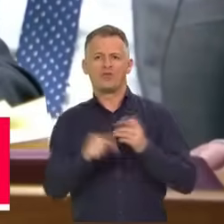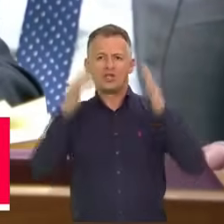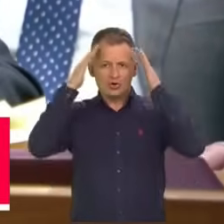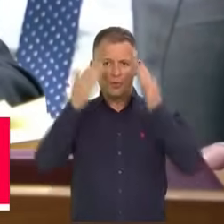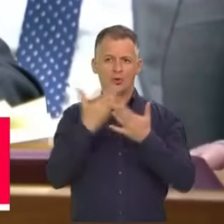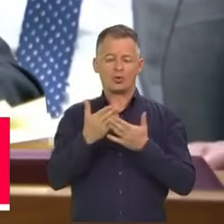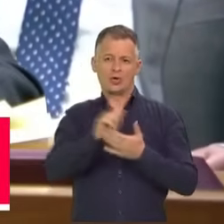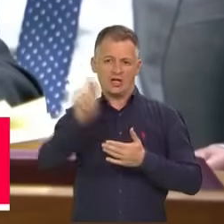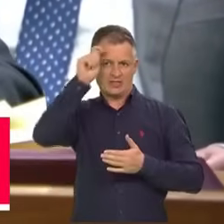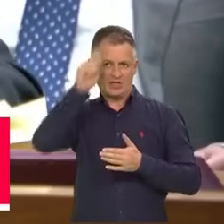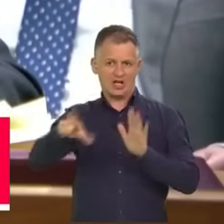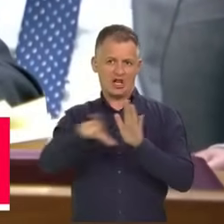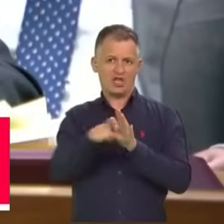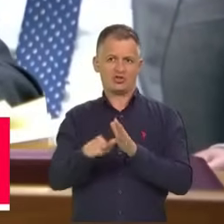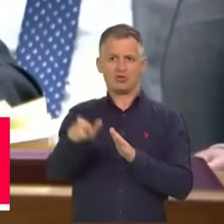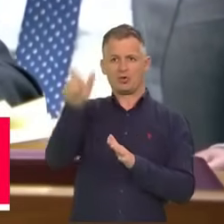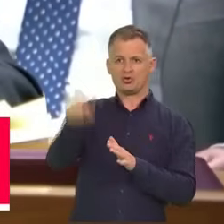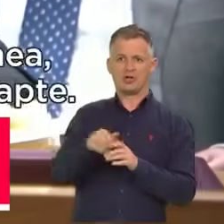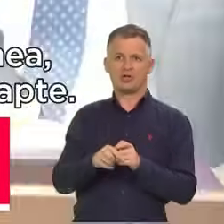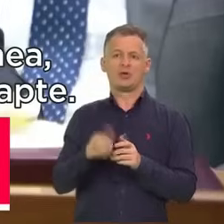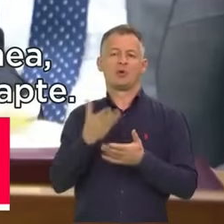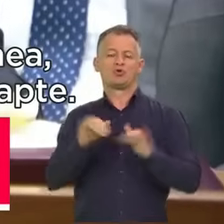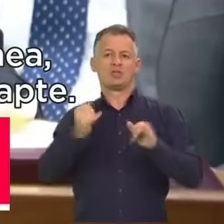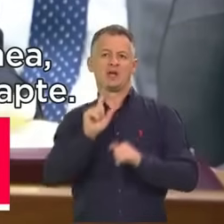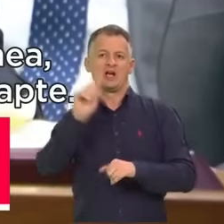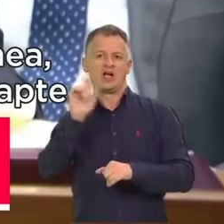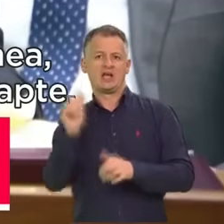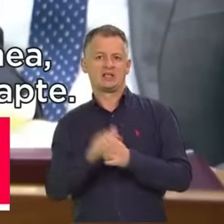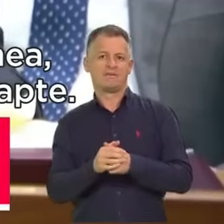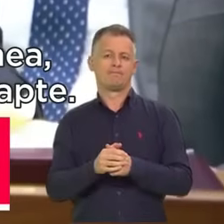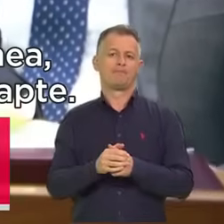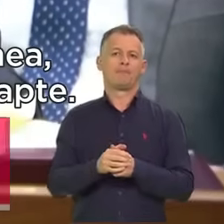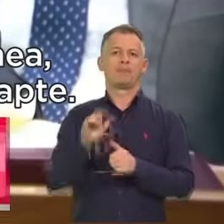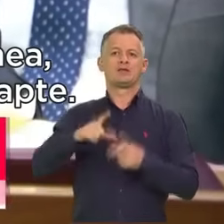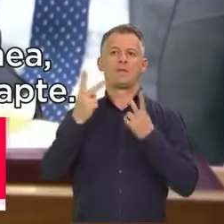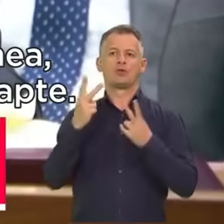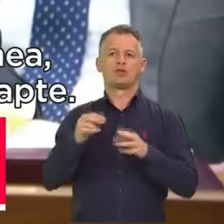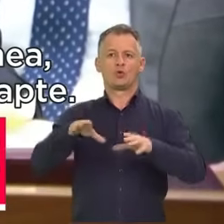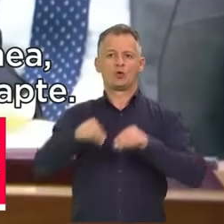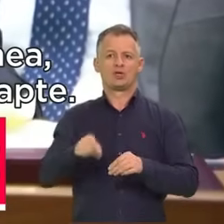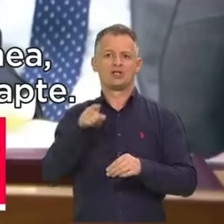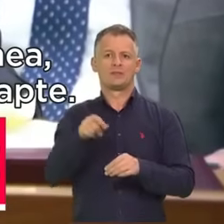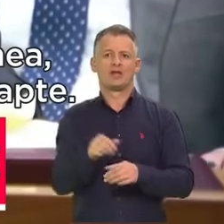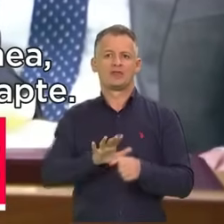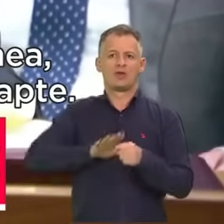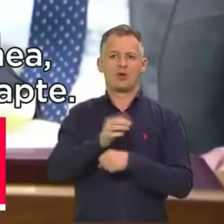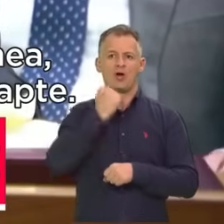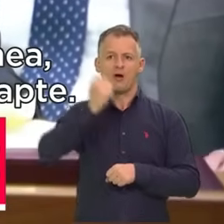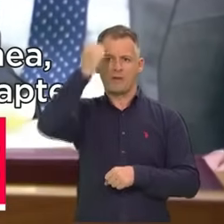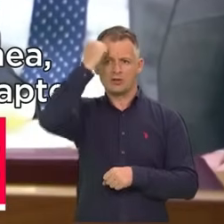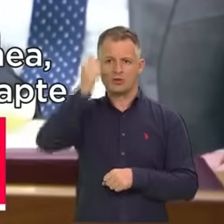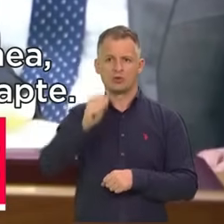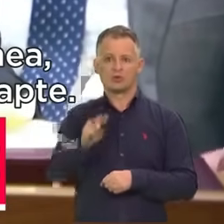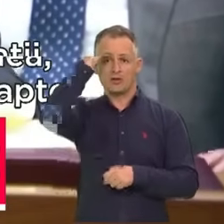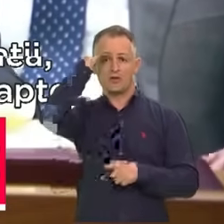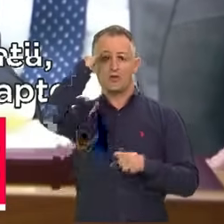of international humanitarian law that we are witnessing in Gaza. It is important to also recognize the attacks by Hamas did